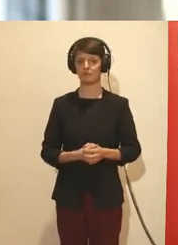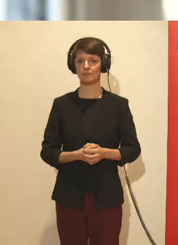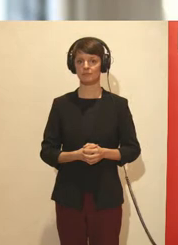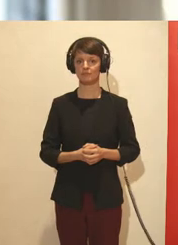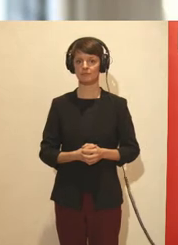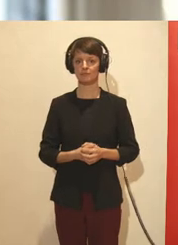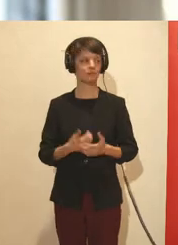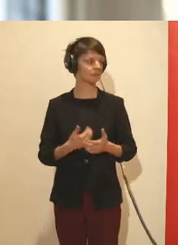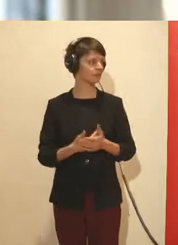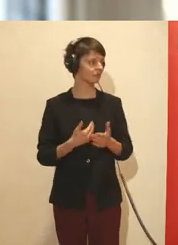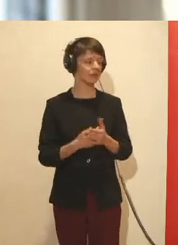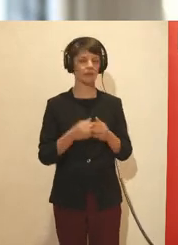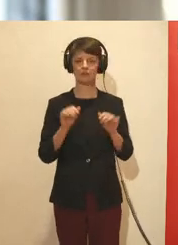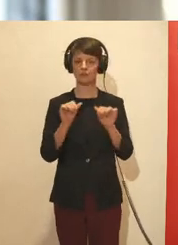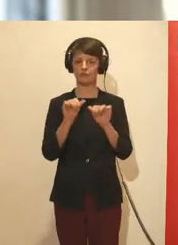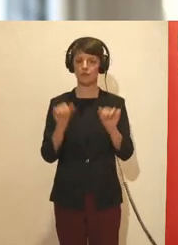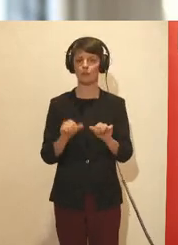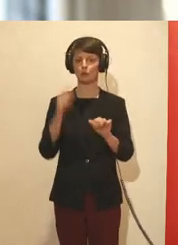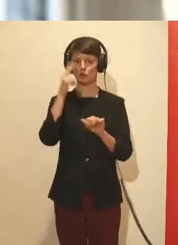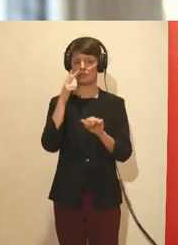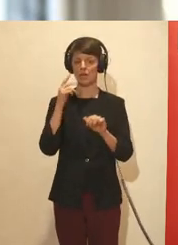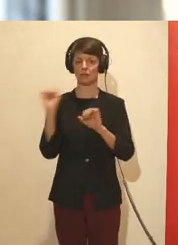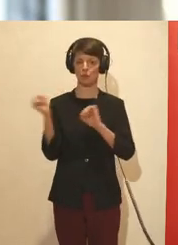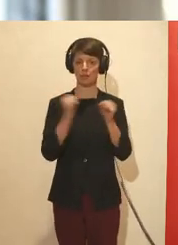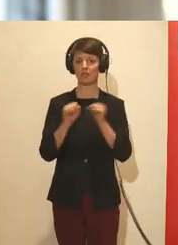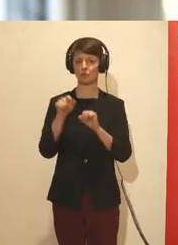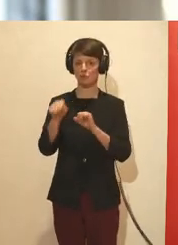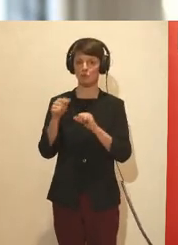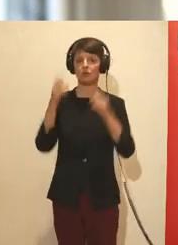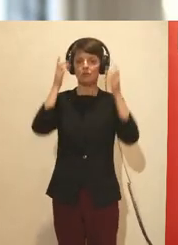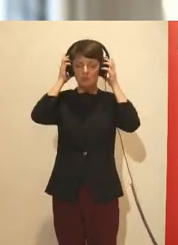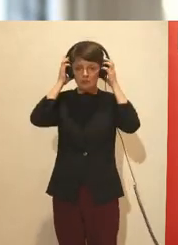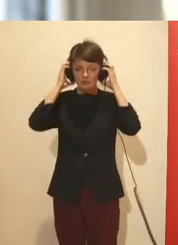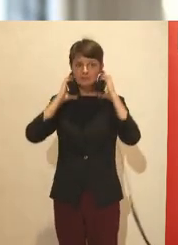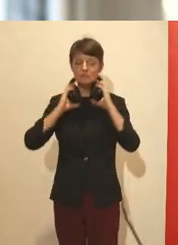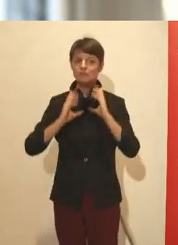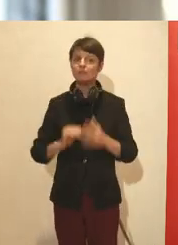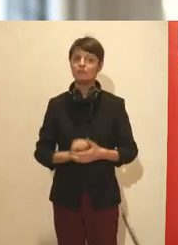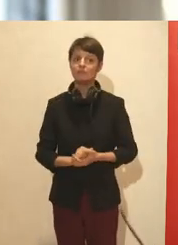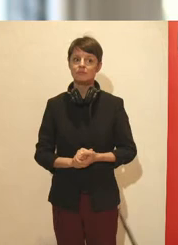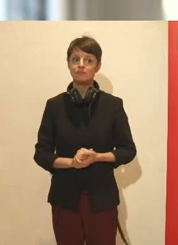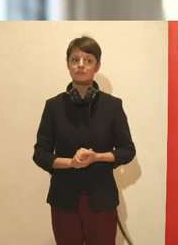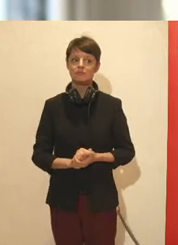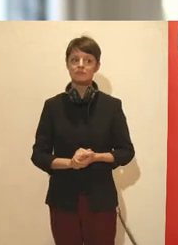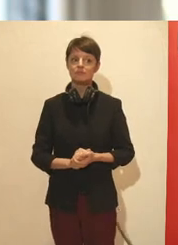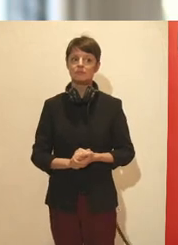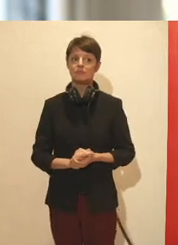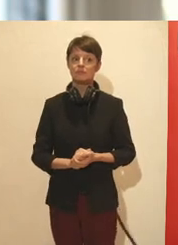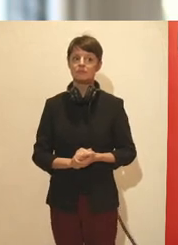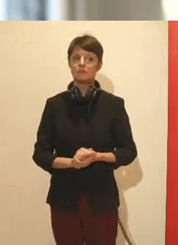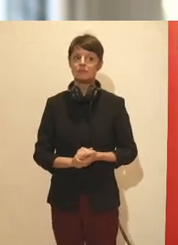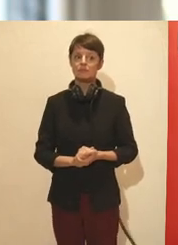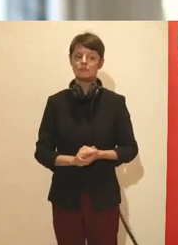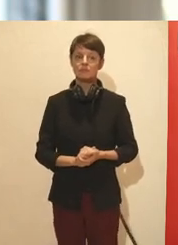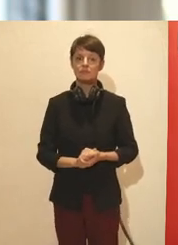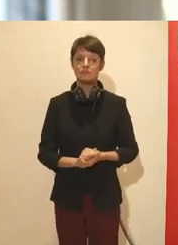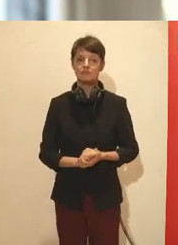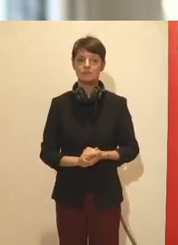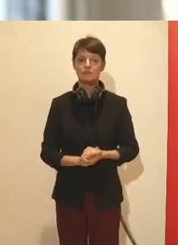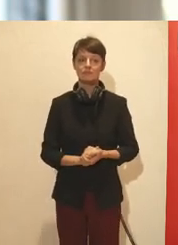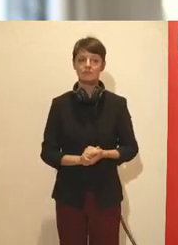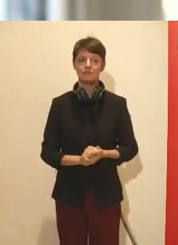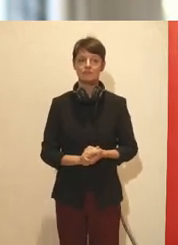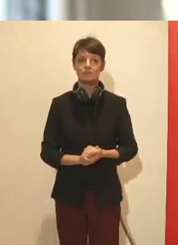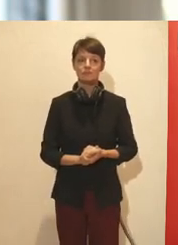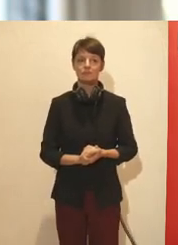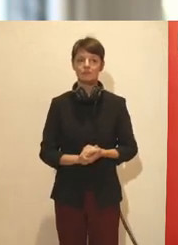der mobilität gut aus auch aus taste jugendlichen selbst dafür verantwortlich ist und das ist